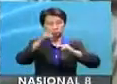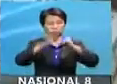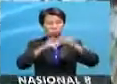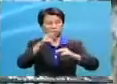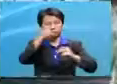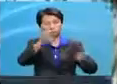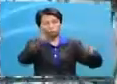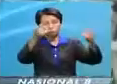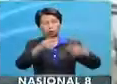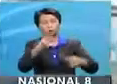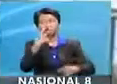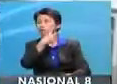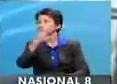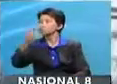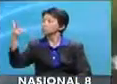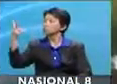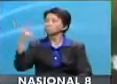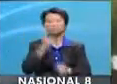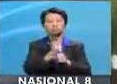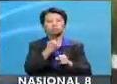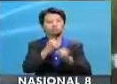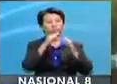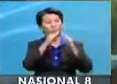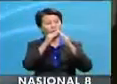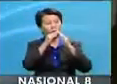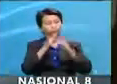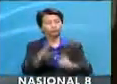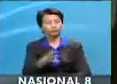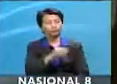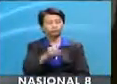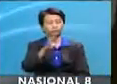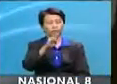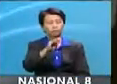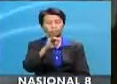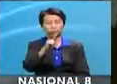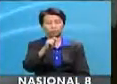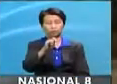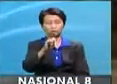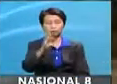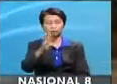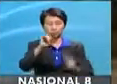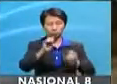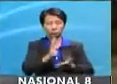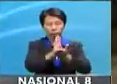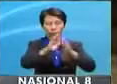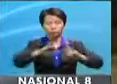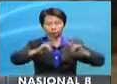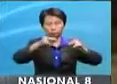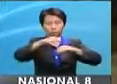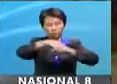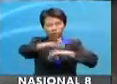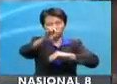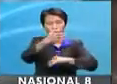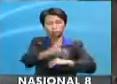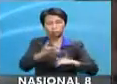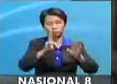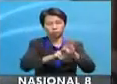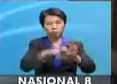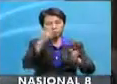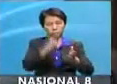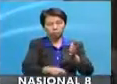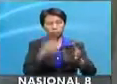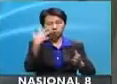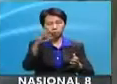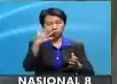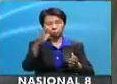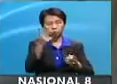untuk datang melihat sendiri hasilnya. Selain itu, MTIB akan membantu meningkatkan ekspor perabot yang nilainya 15